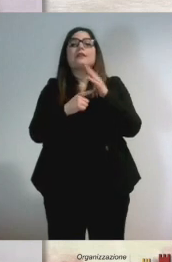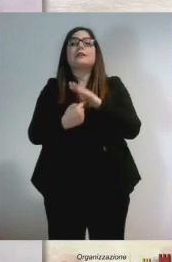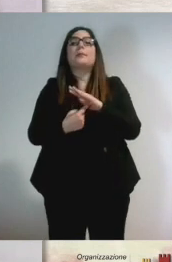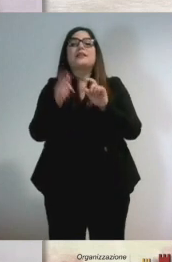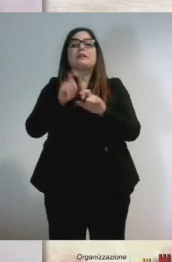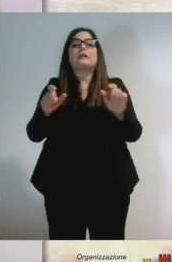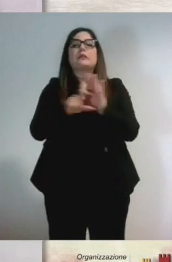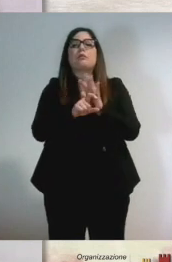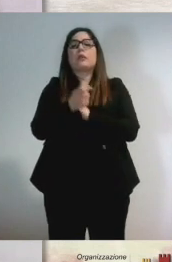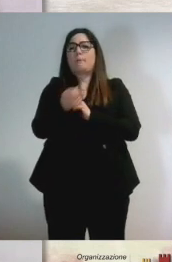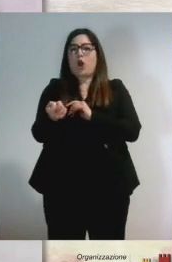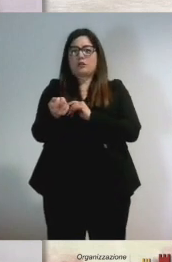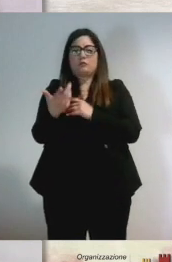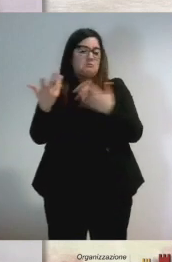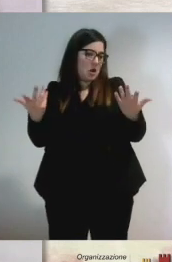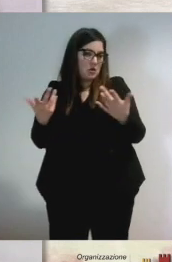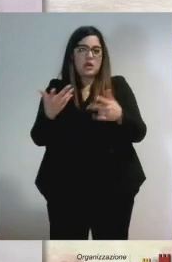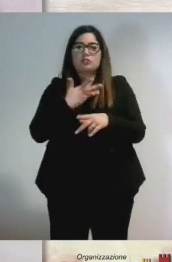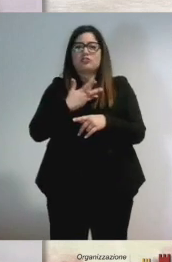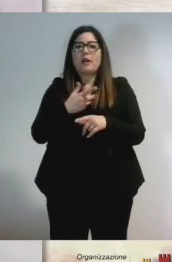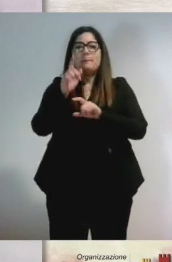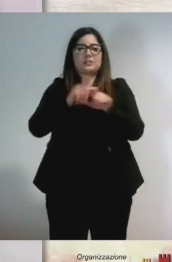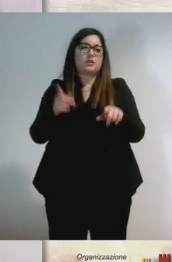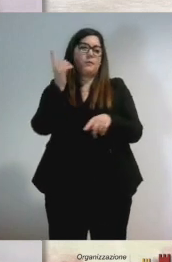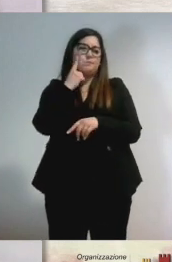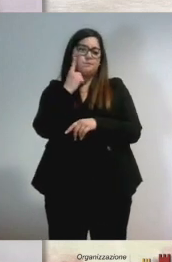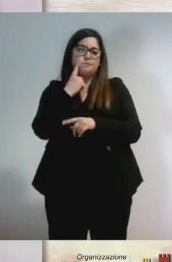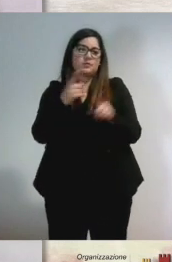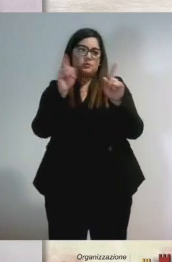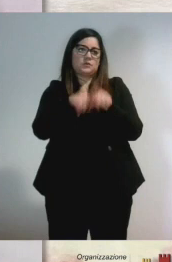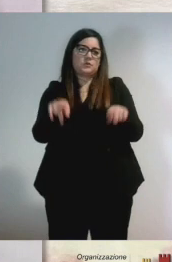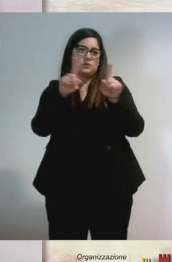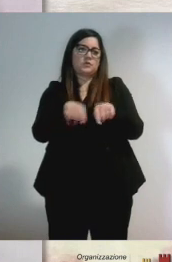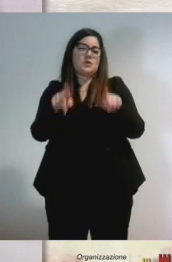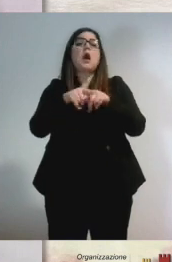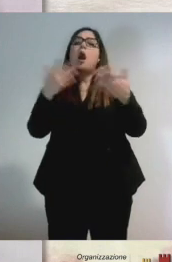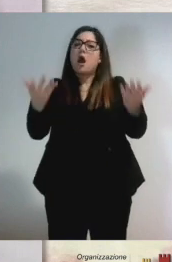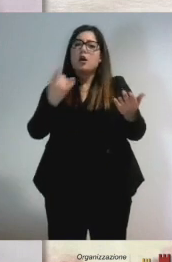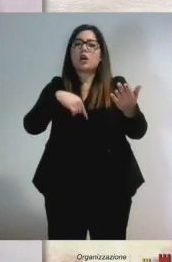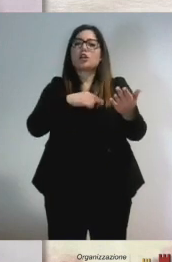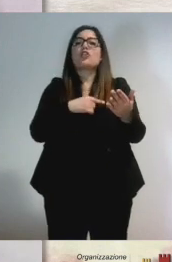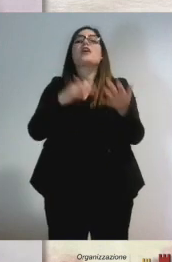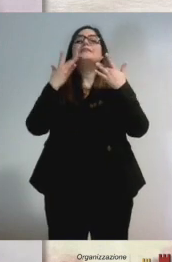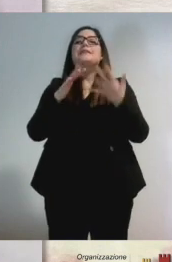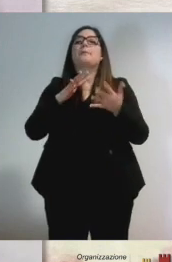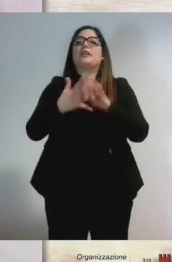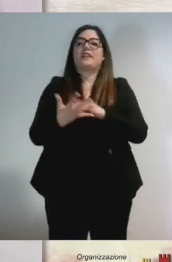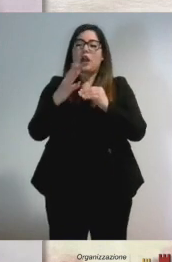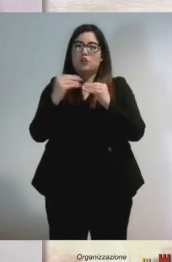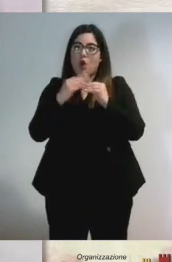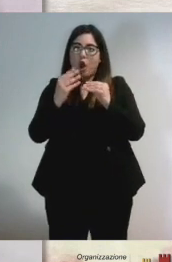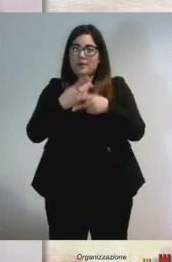siccome sono sempre le stesse persone abbiamo semplificato le opere pubbliche finanziate dal